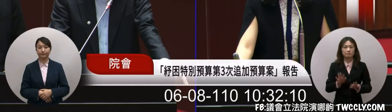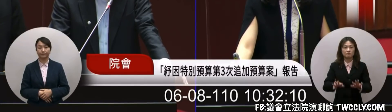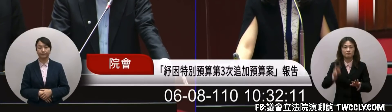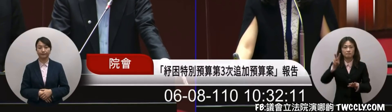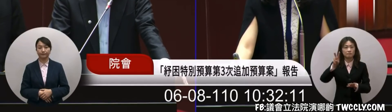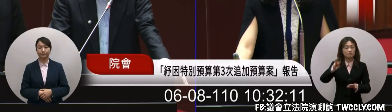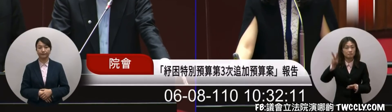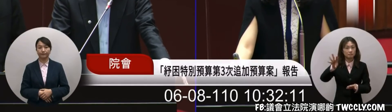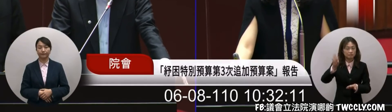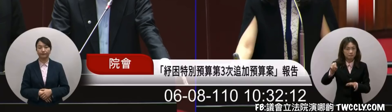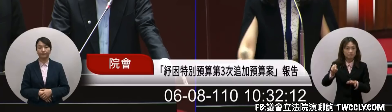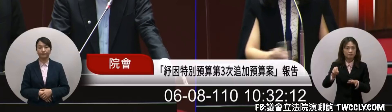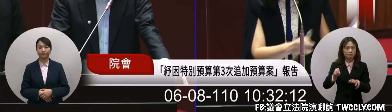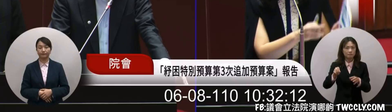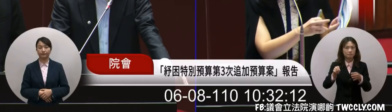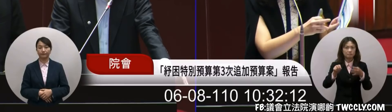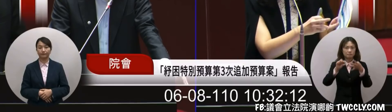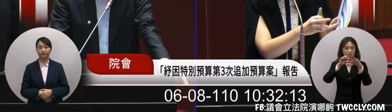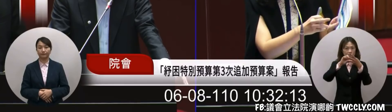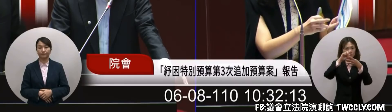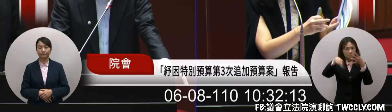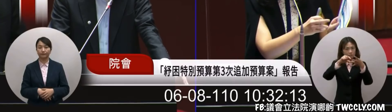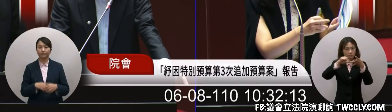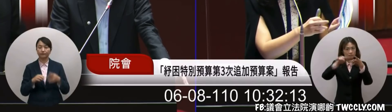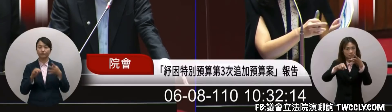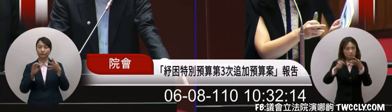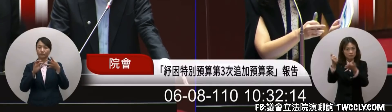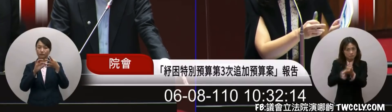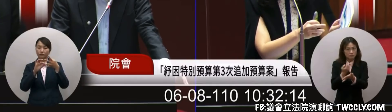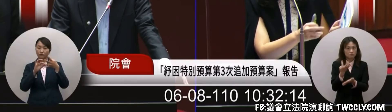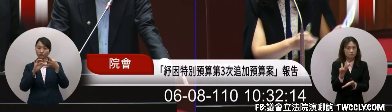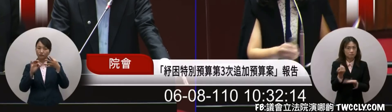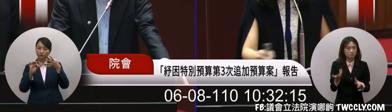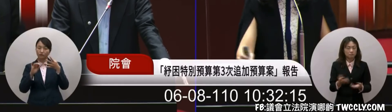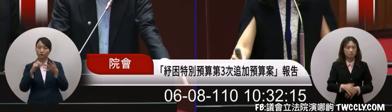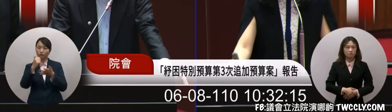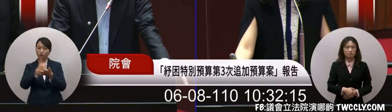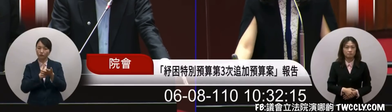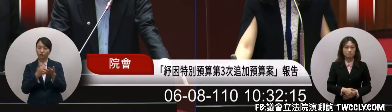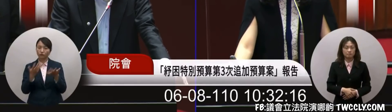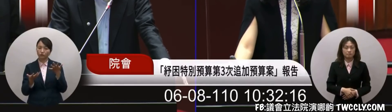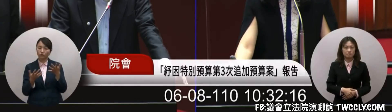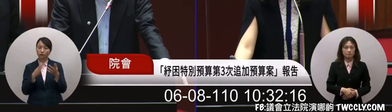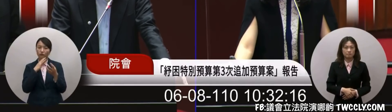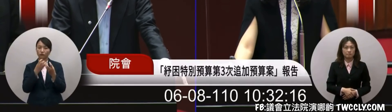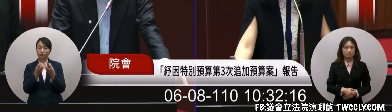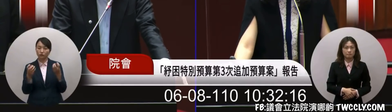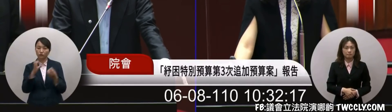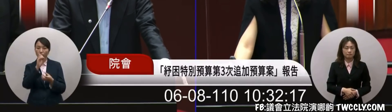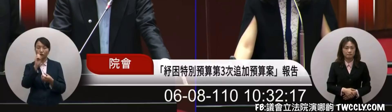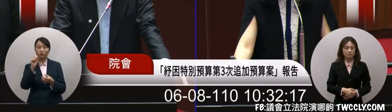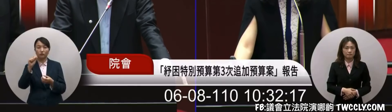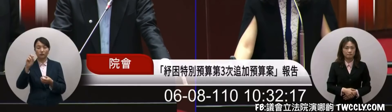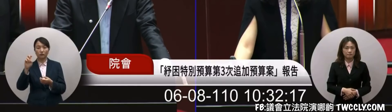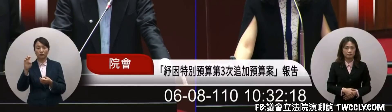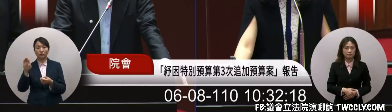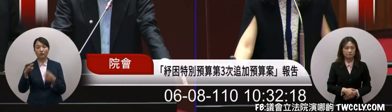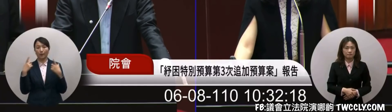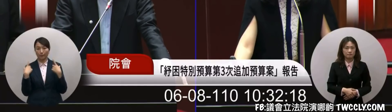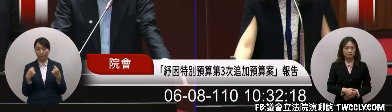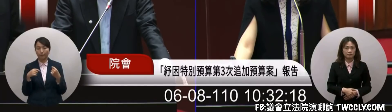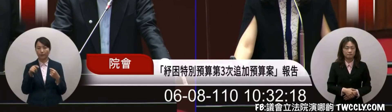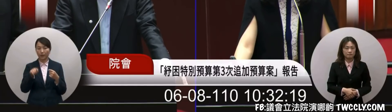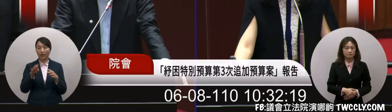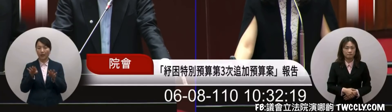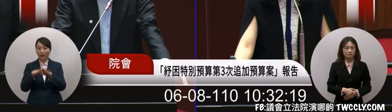多少？刚刚这2000万，115亿花的地方。 大概有一部分是 COVAX， 那 COVAX 整体本来